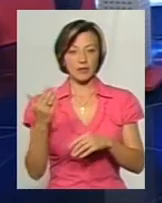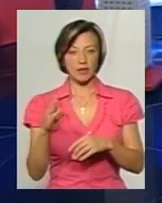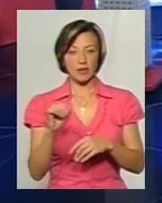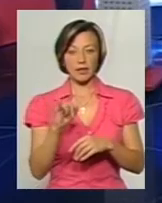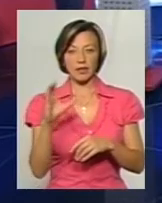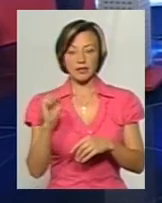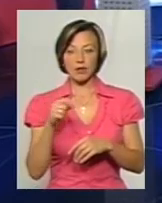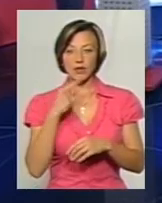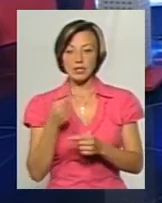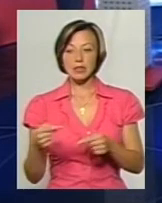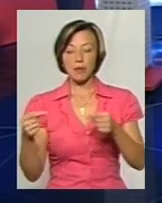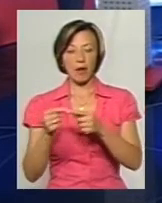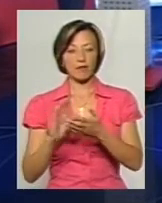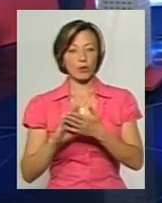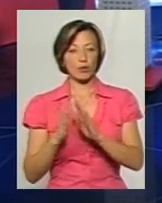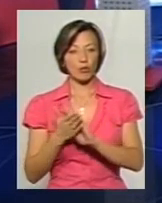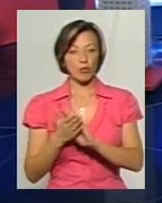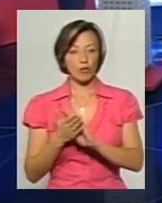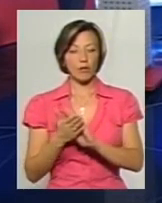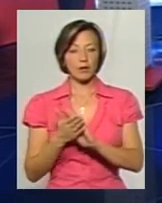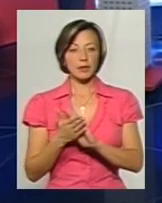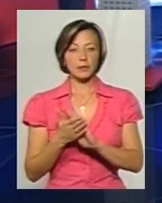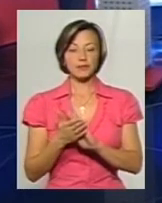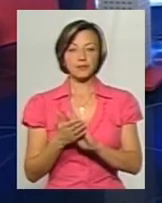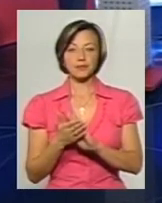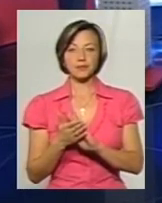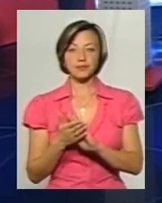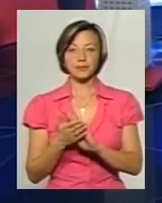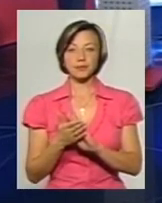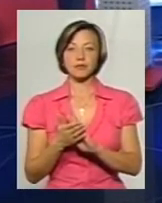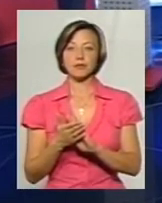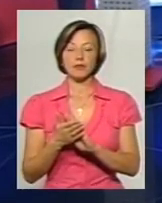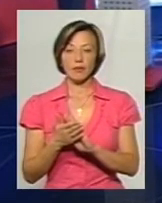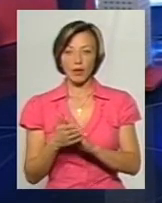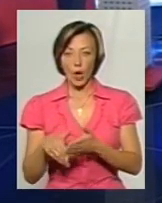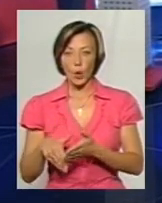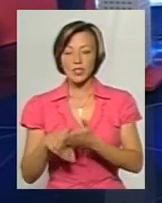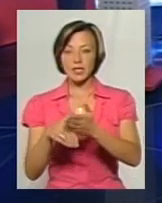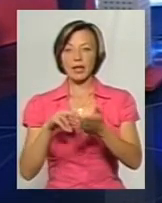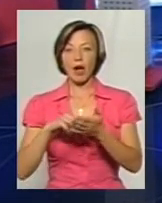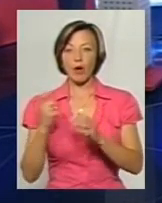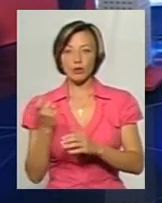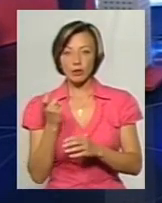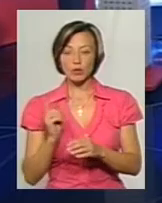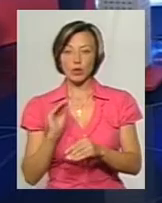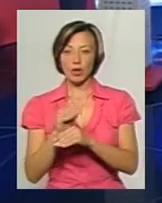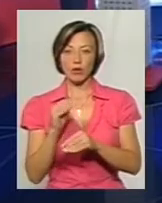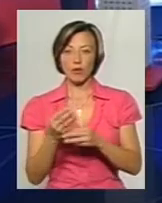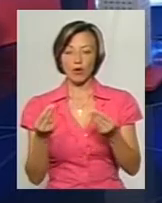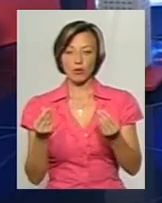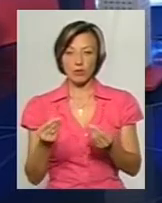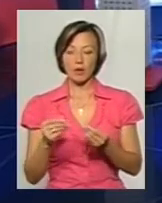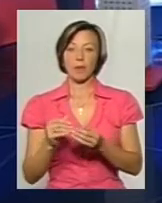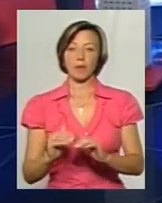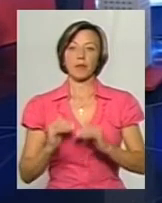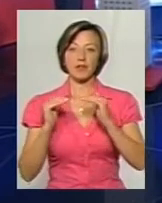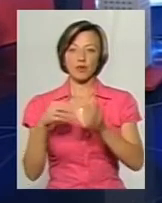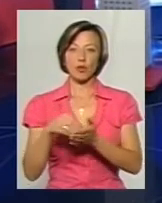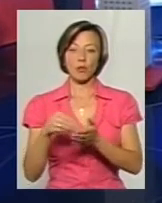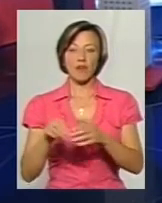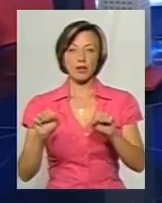говорили, що за певних умов це такий розігрів економіки за рахунок додаткової грошової маси, підвищується